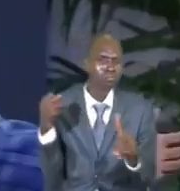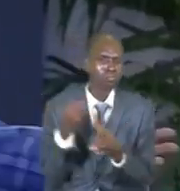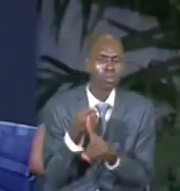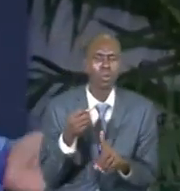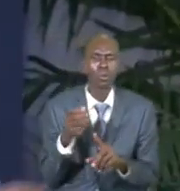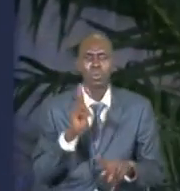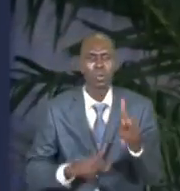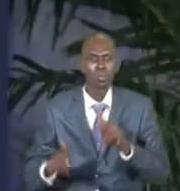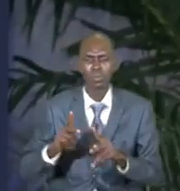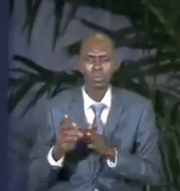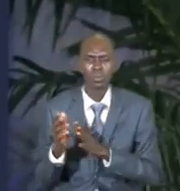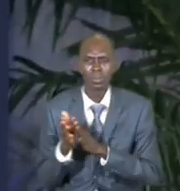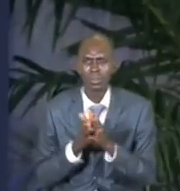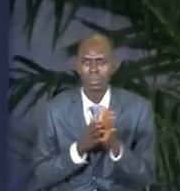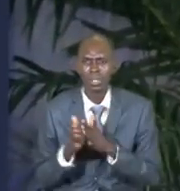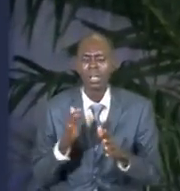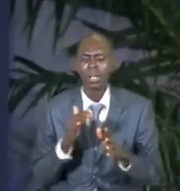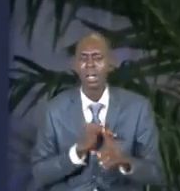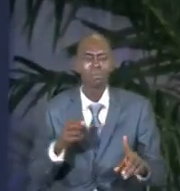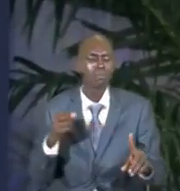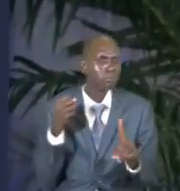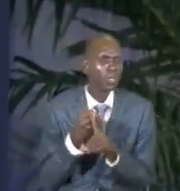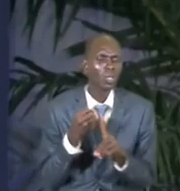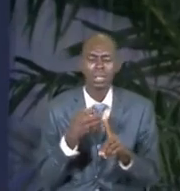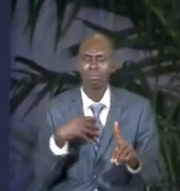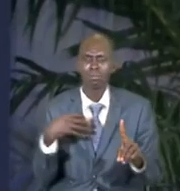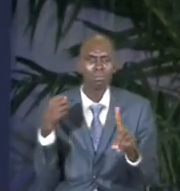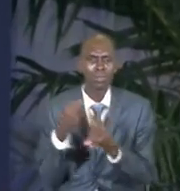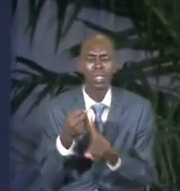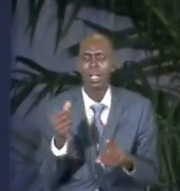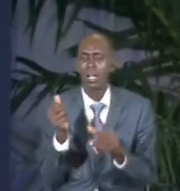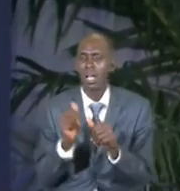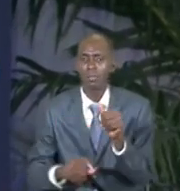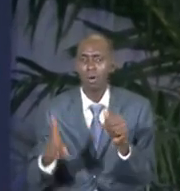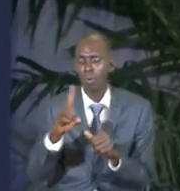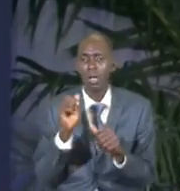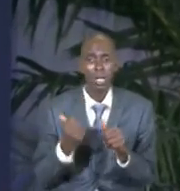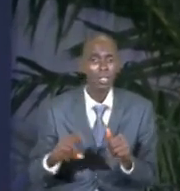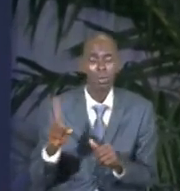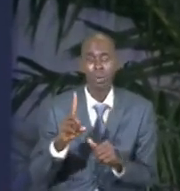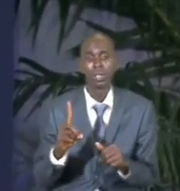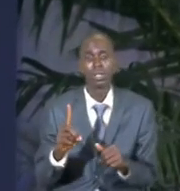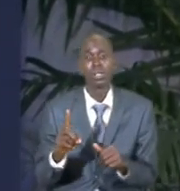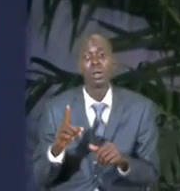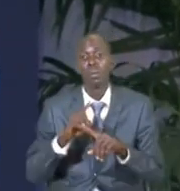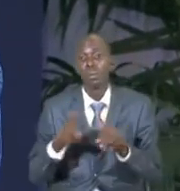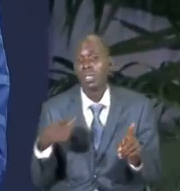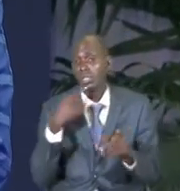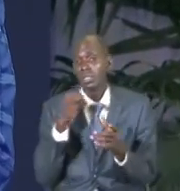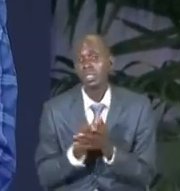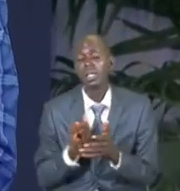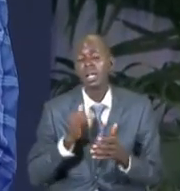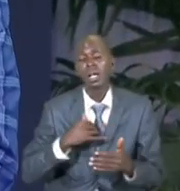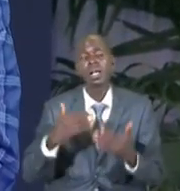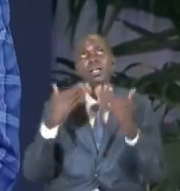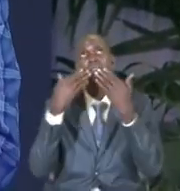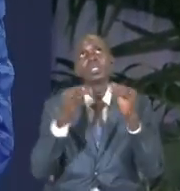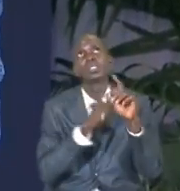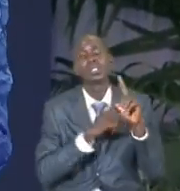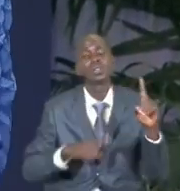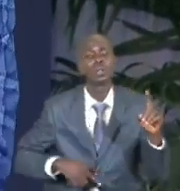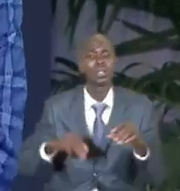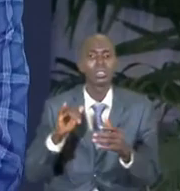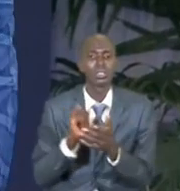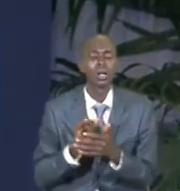ndị ebe ha na-arụ ọrụ ebe niile. Mana ọ na-ekele Chineke na ihe ndị agha niile bụ mmegbu ahụ na ndụ ndị